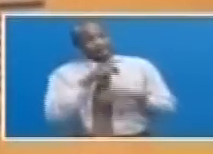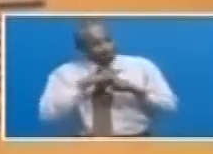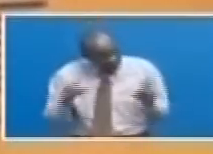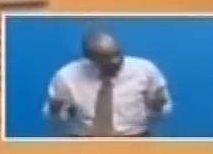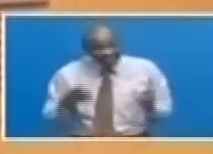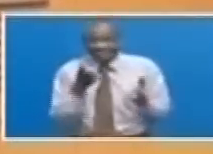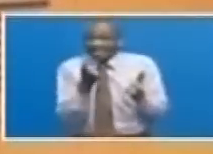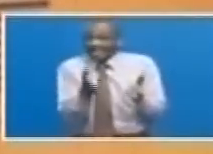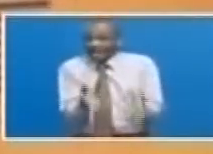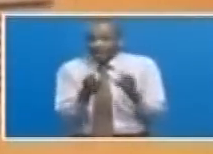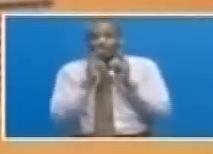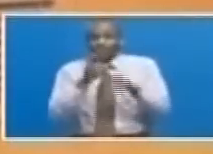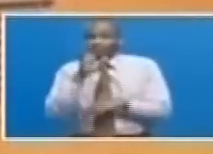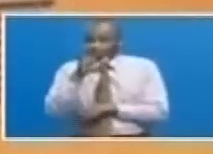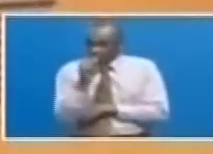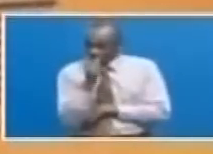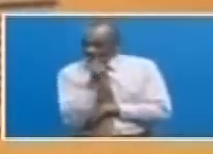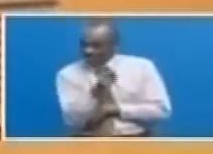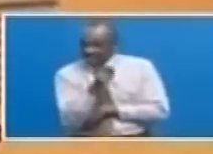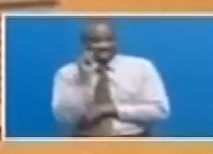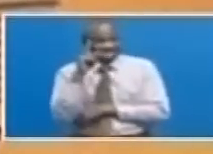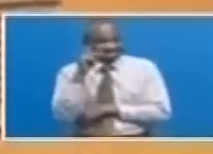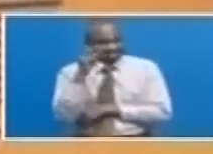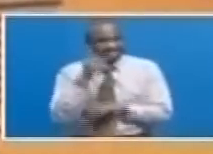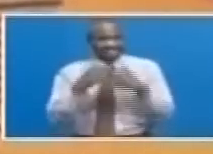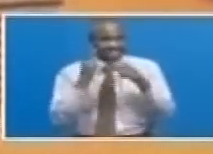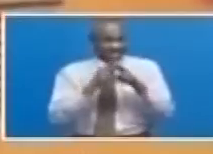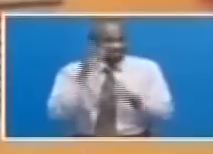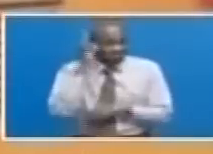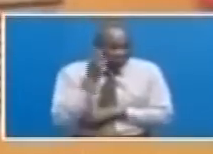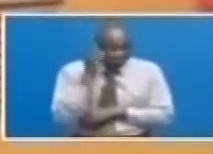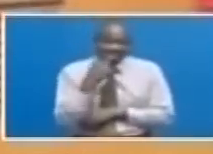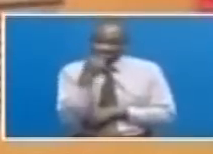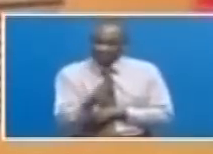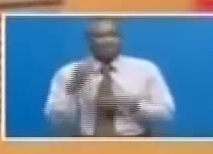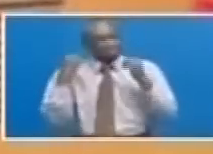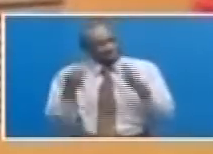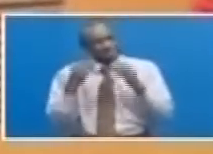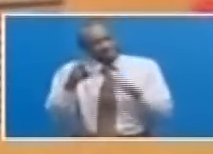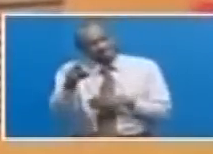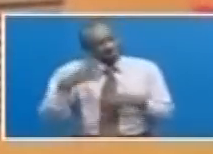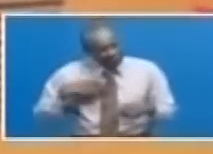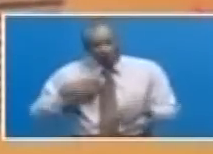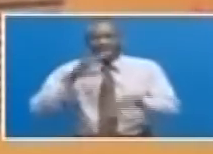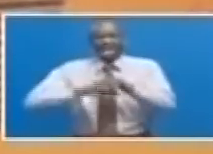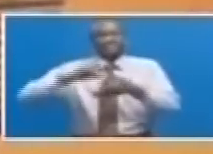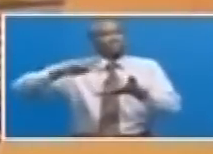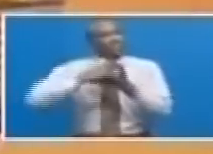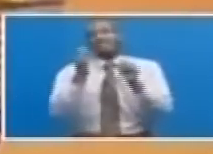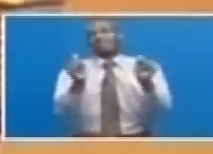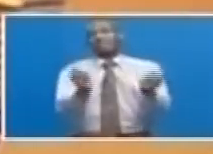kama anavyotuarifu mwanahabari wetu Francis Mtalaki, baadhi ya mashujaa wamelalama kwamba hawajapokea fedha